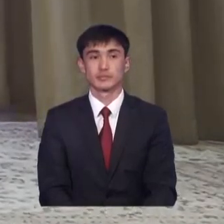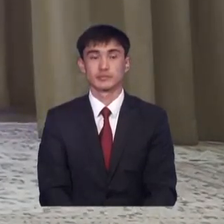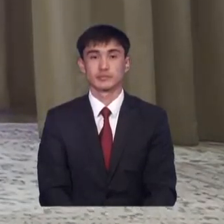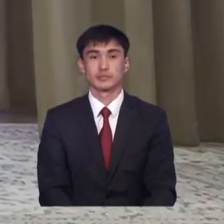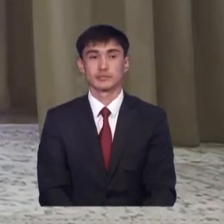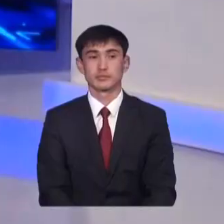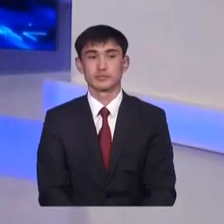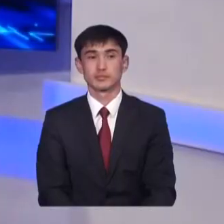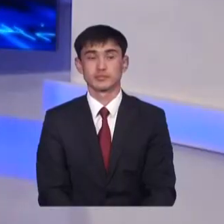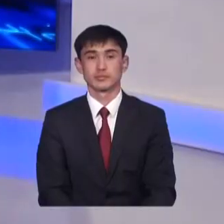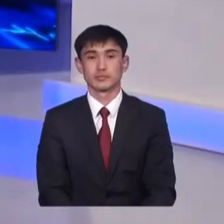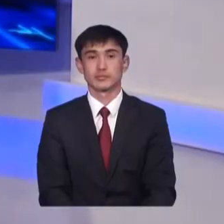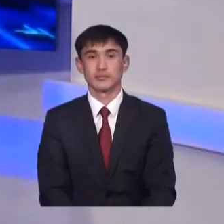Жетсу.